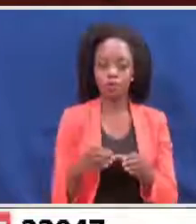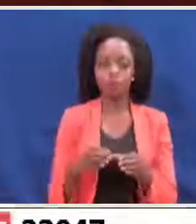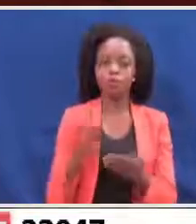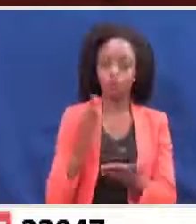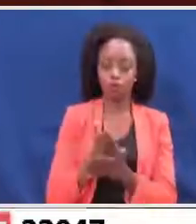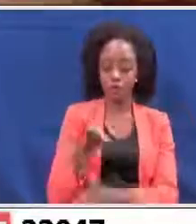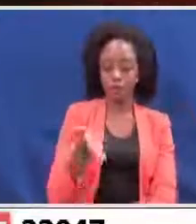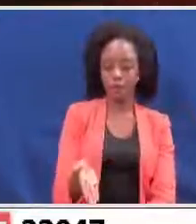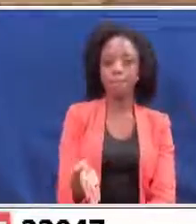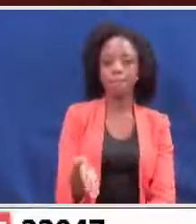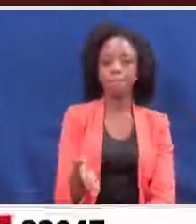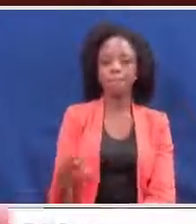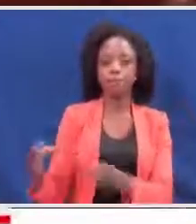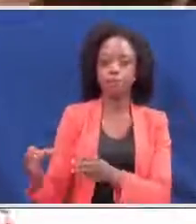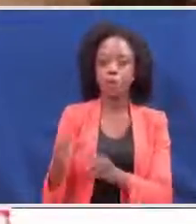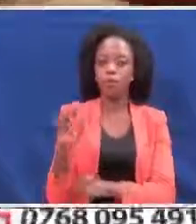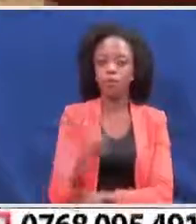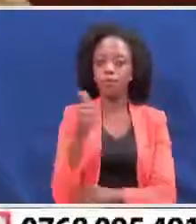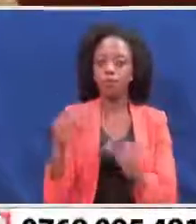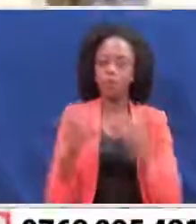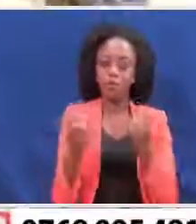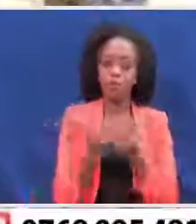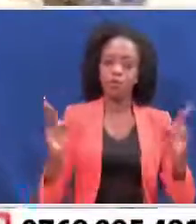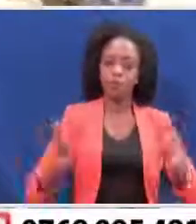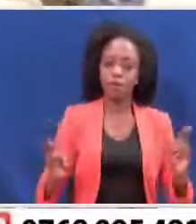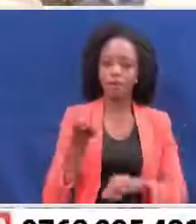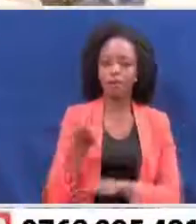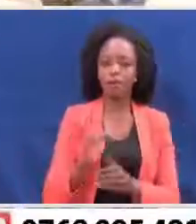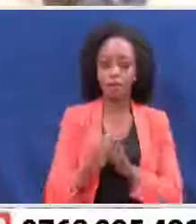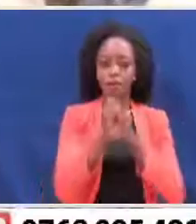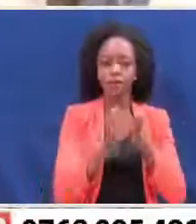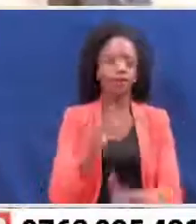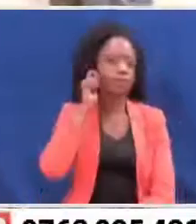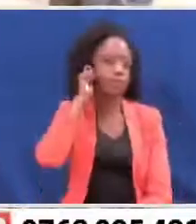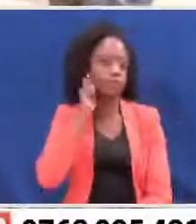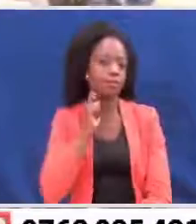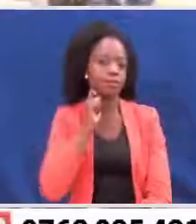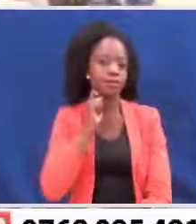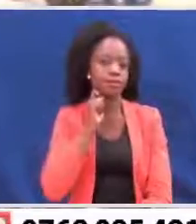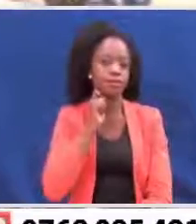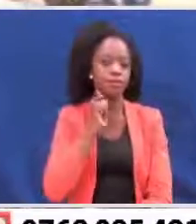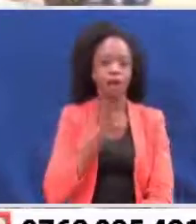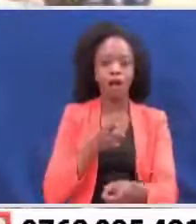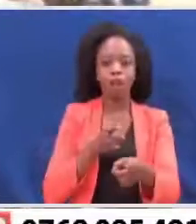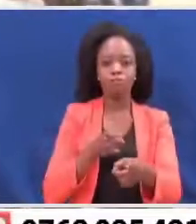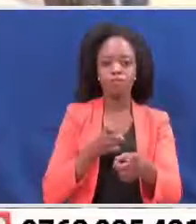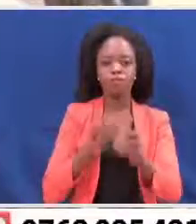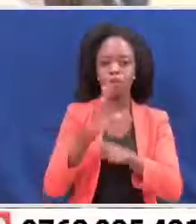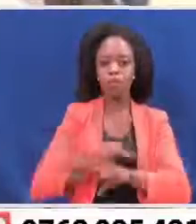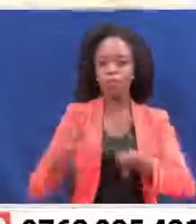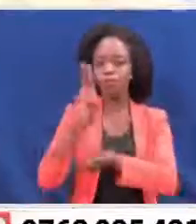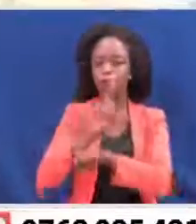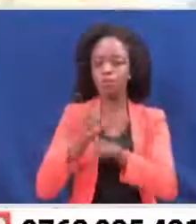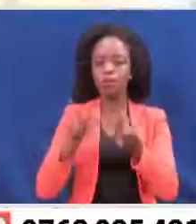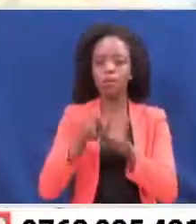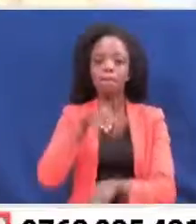meza. Jamii ya watu wengine iko kwa meza. Viongozi wa Nandi hata hivyo wamewashtumu Rais Uhuru Kenyatta na kinara